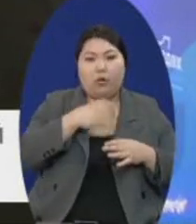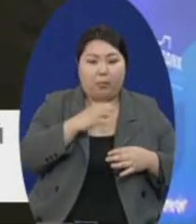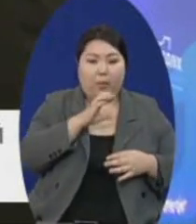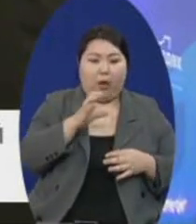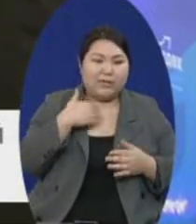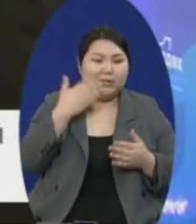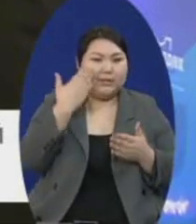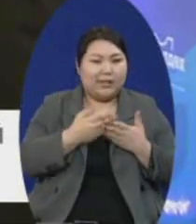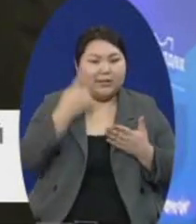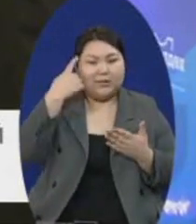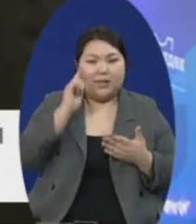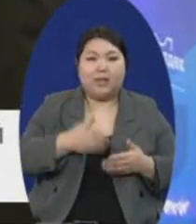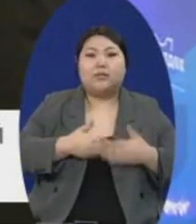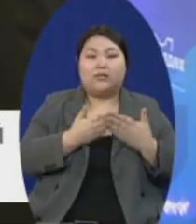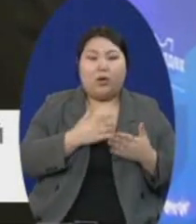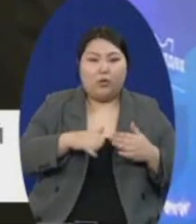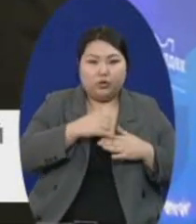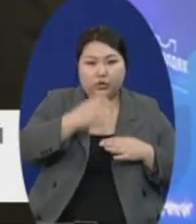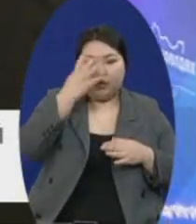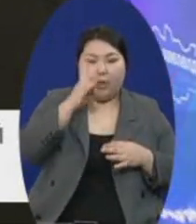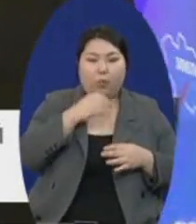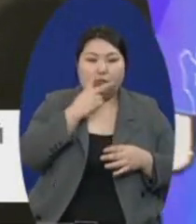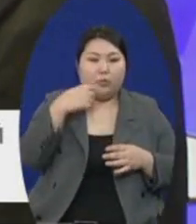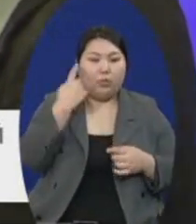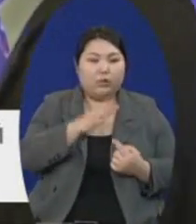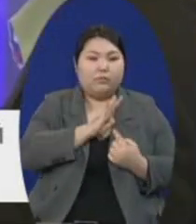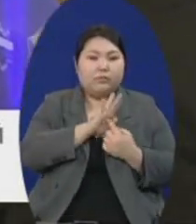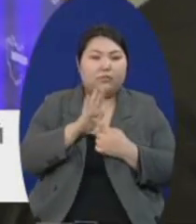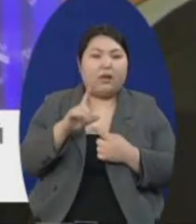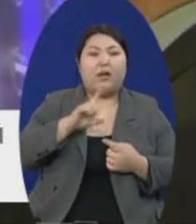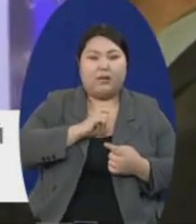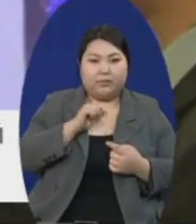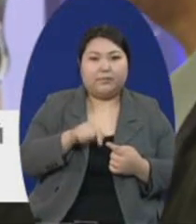хэлж байгаа. Энэ бол улс төрийн намуудын үзэл бодлоо илэрхийлэх.